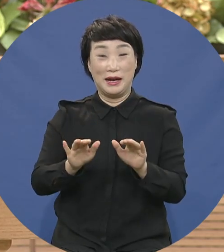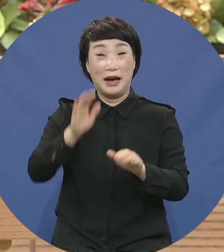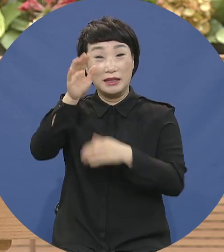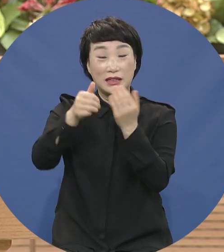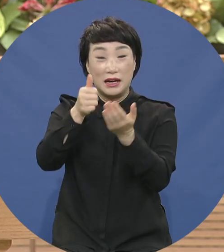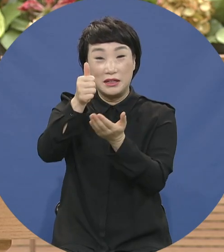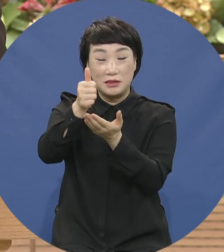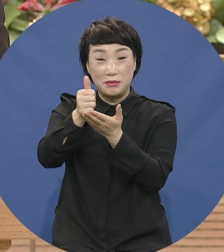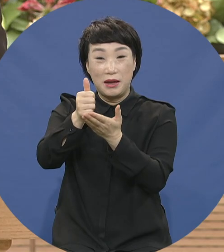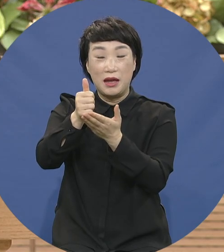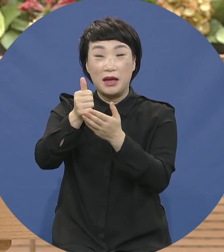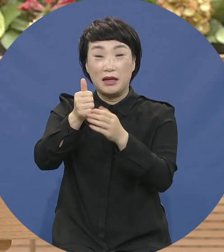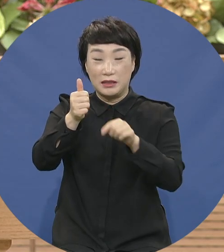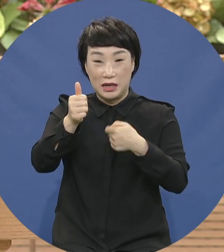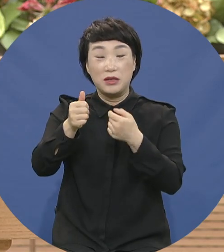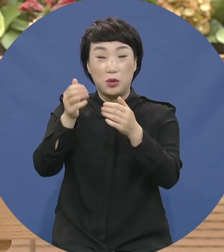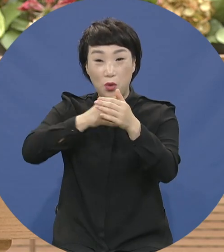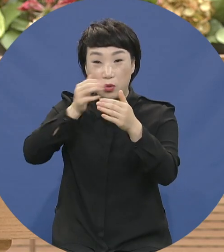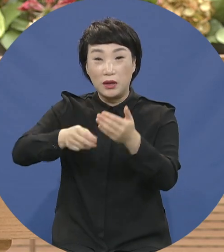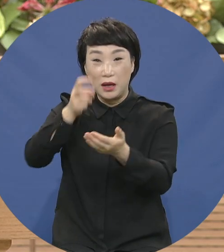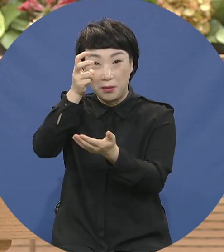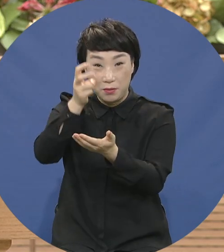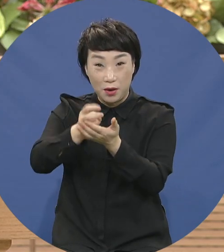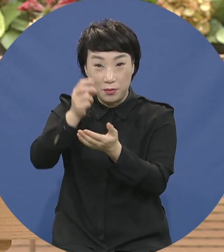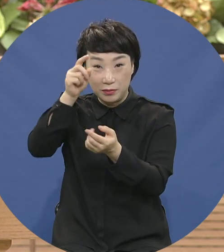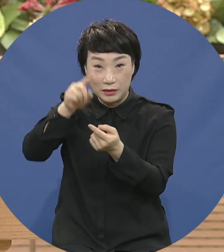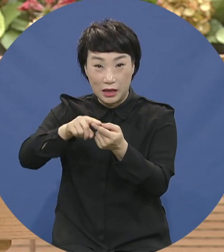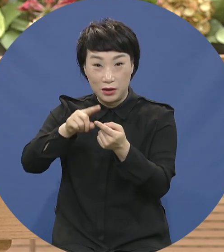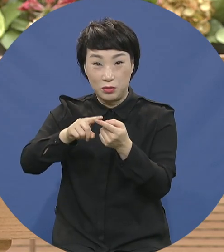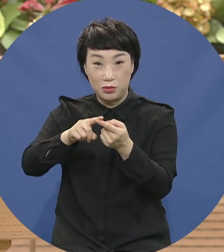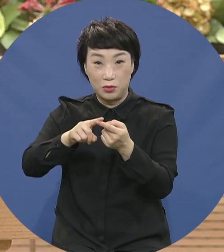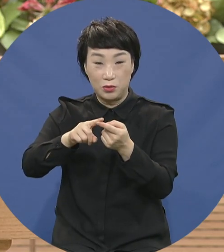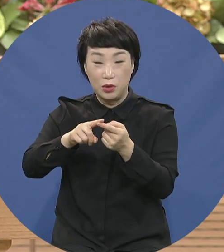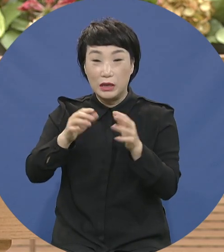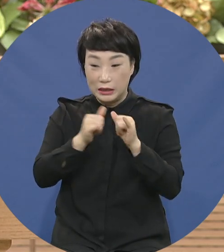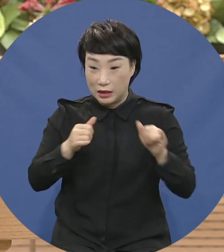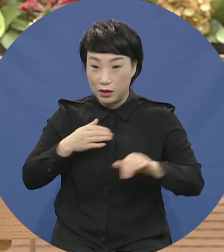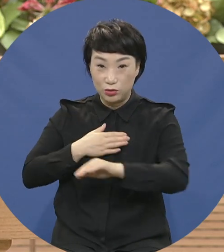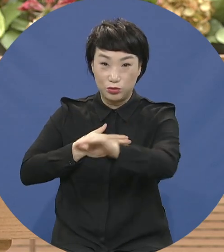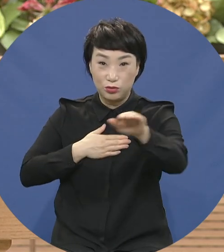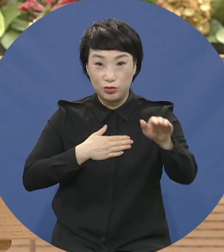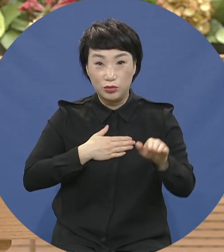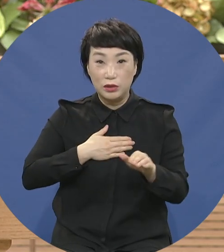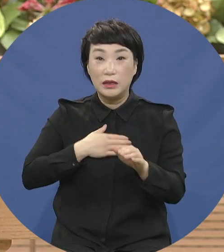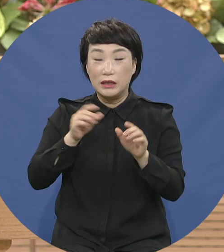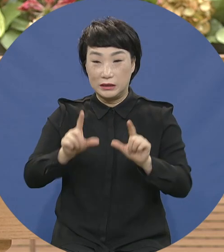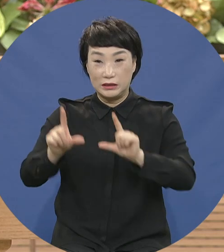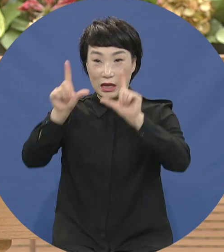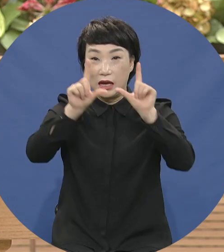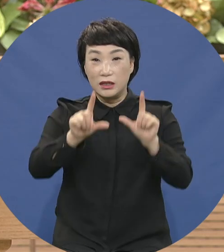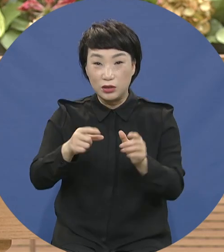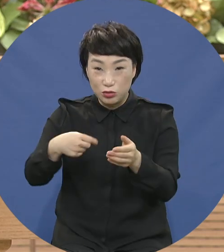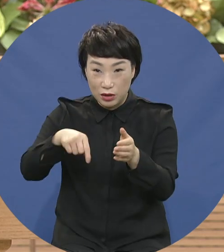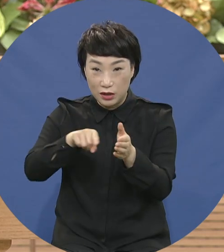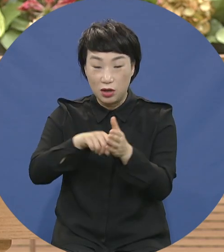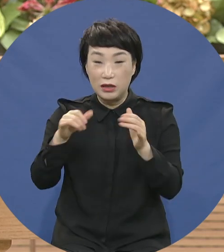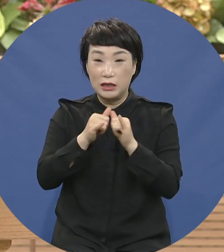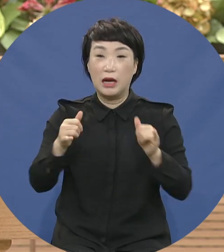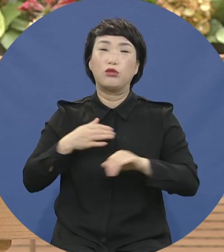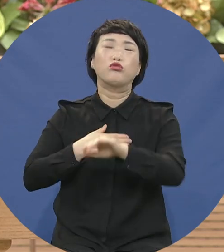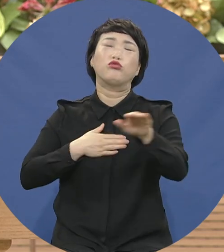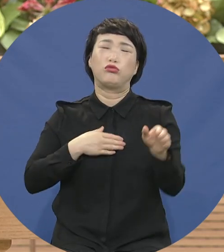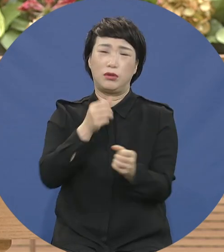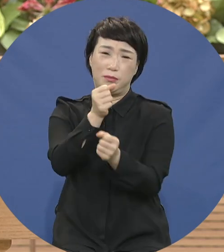하나님께서 자신의 공의로운 법대로 우리 인간을 살게 하시려고